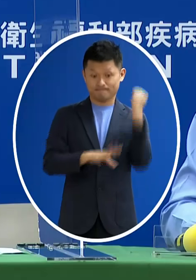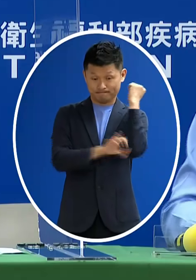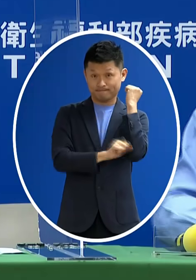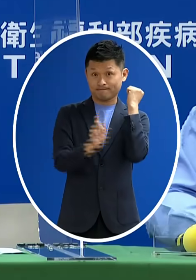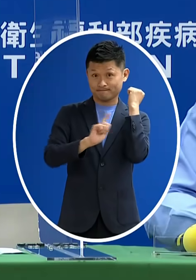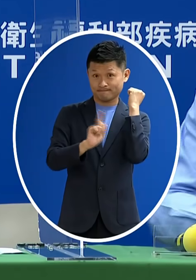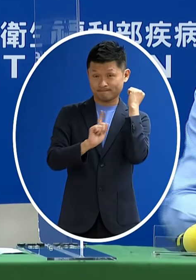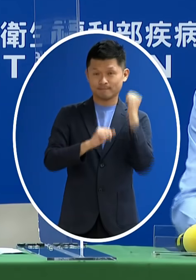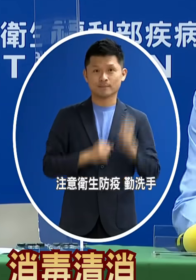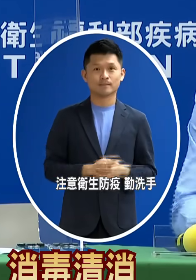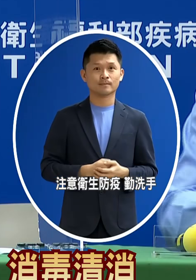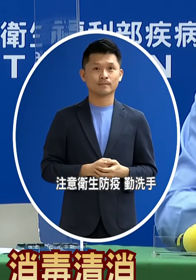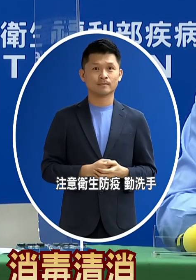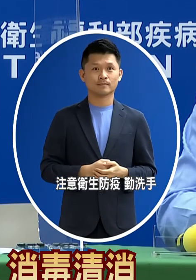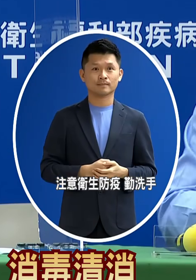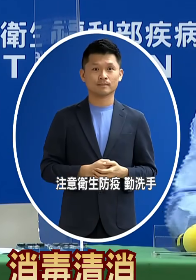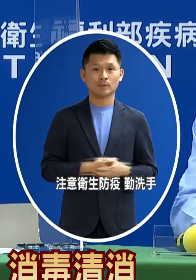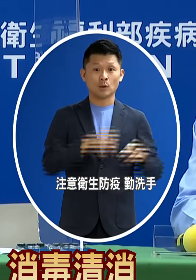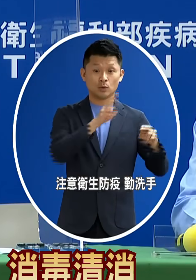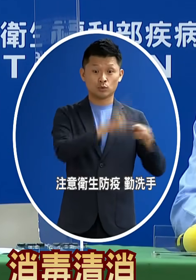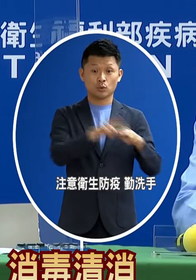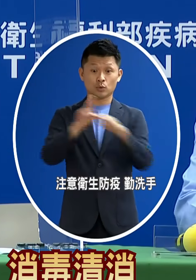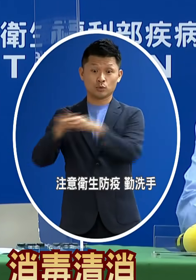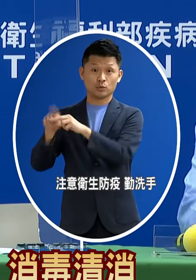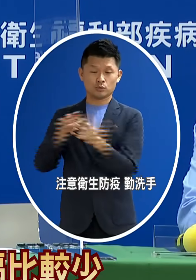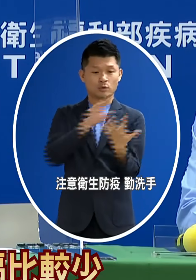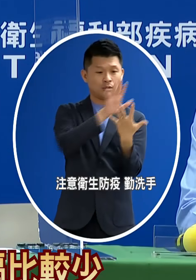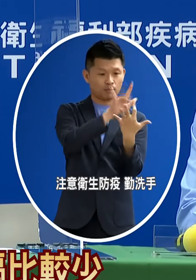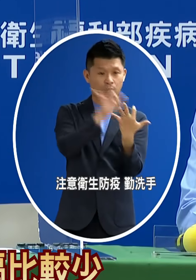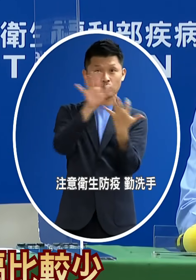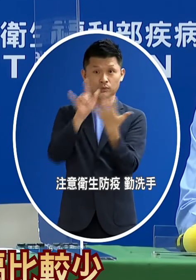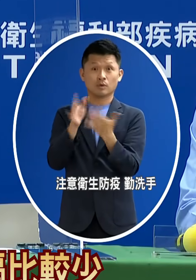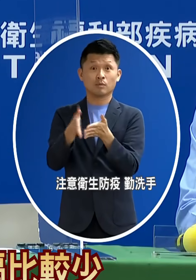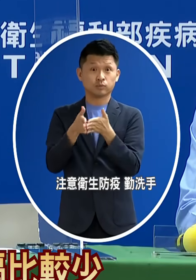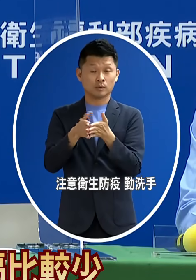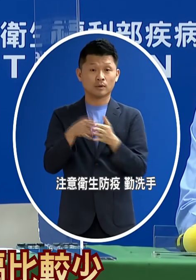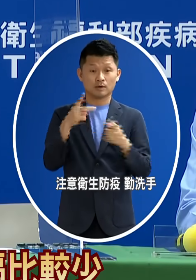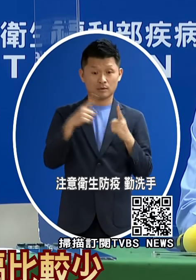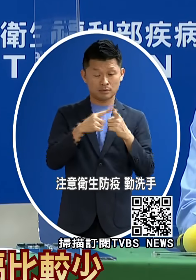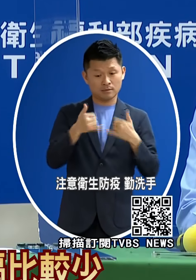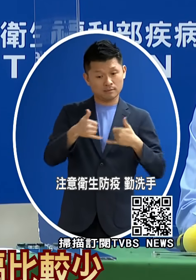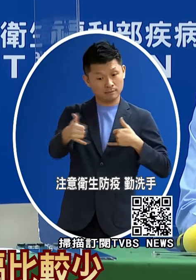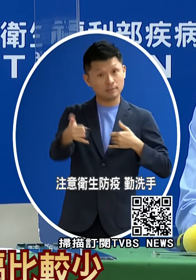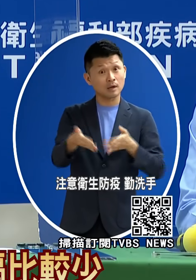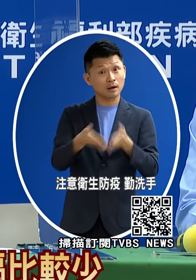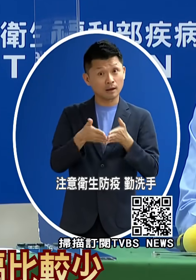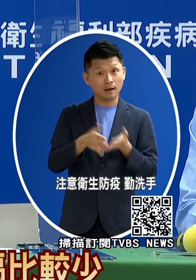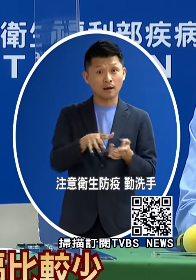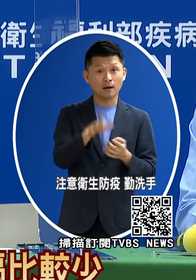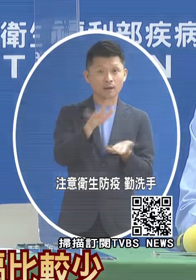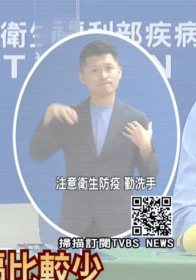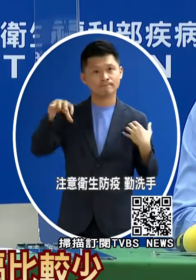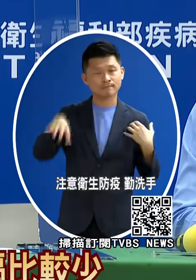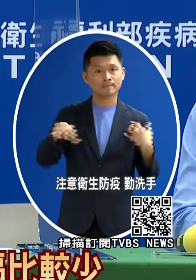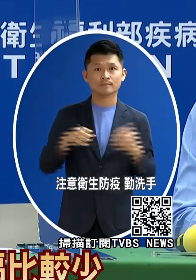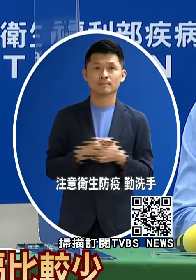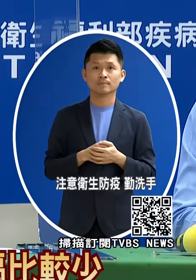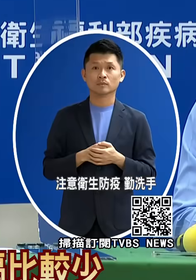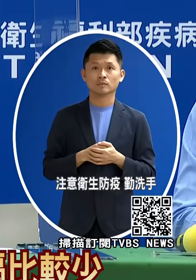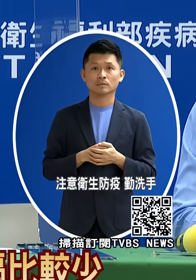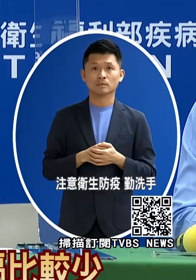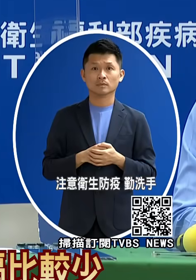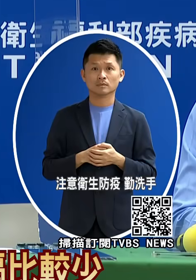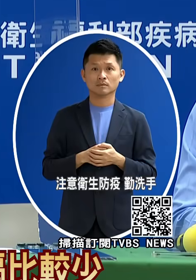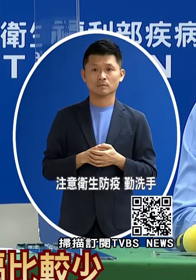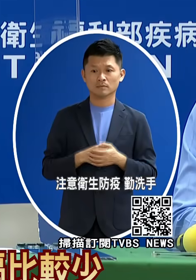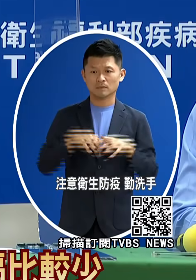律， 要梅花座啦，人的距离啦，那消毒清消，他们相关